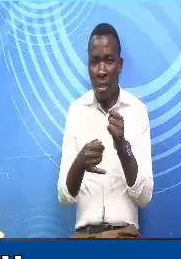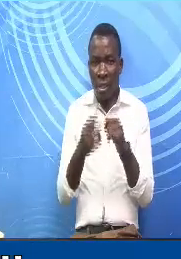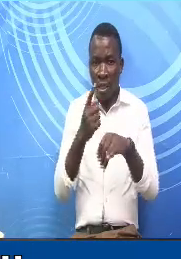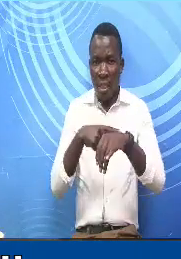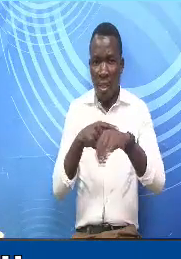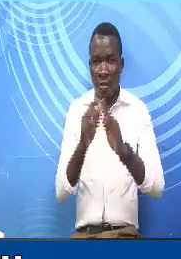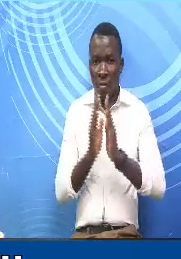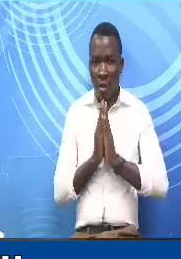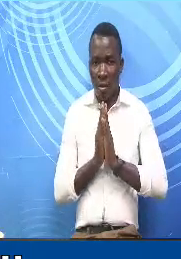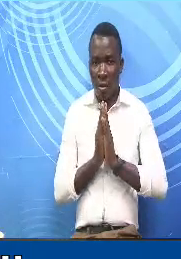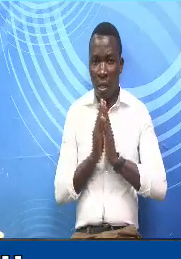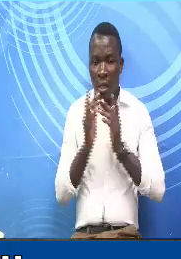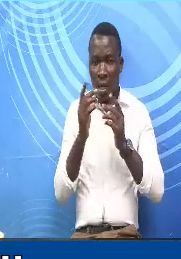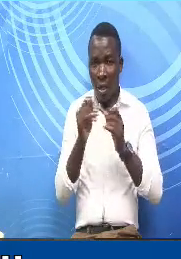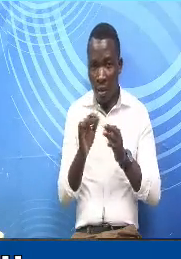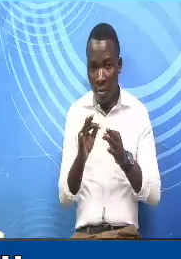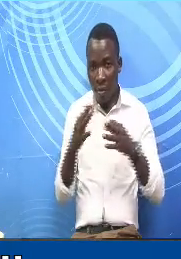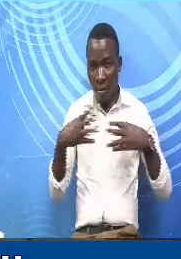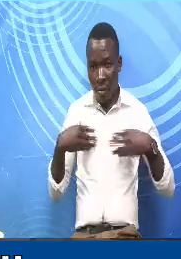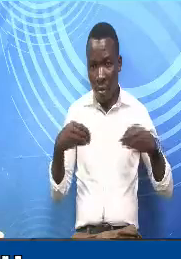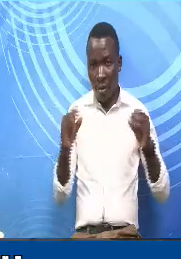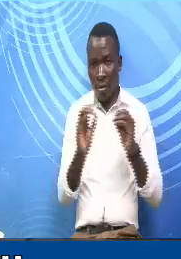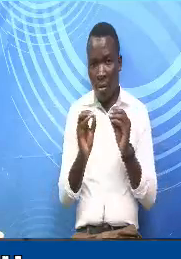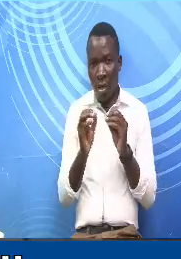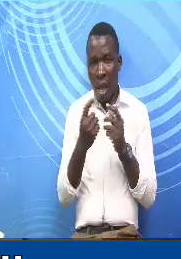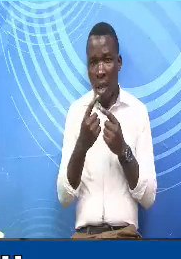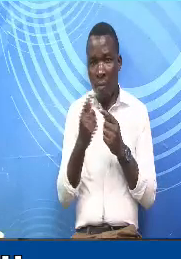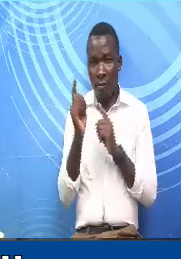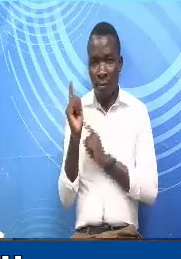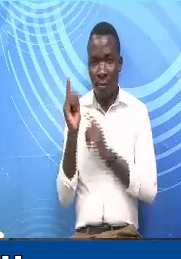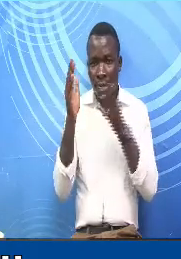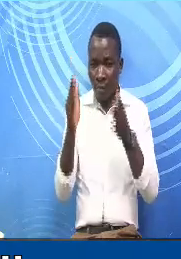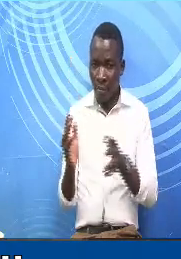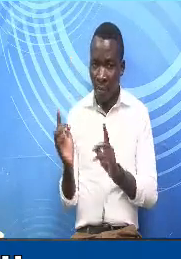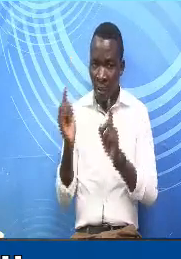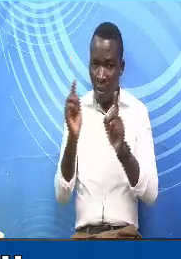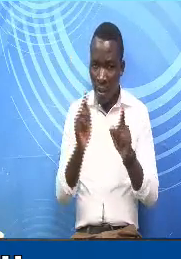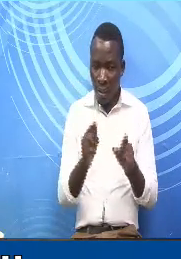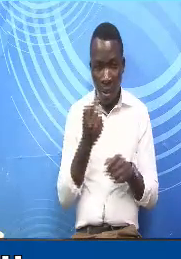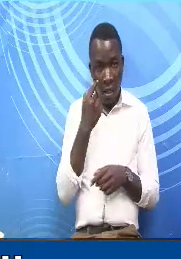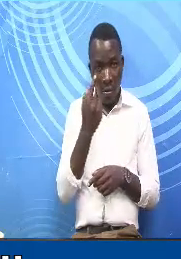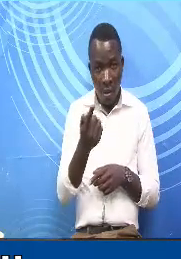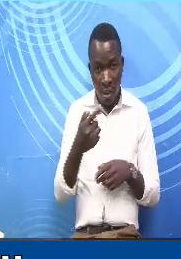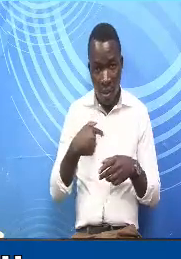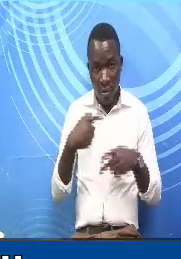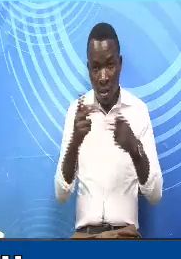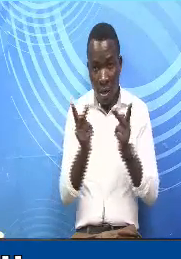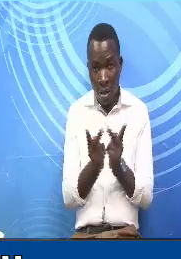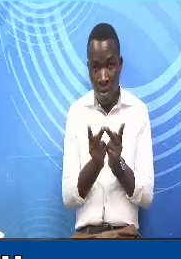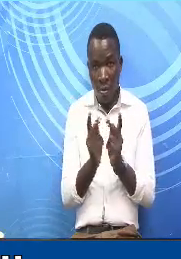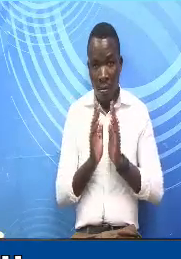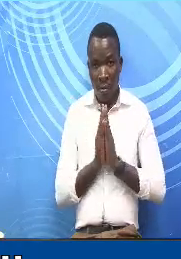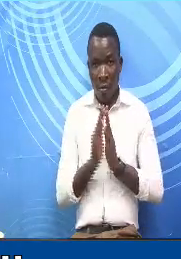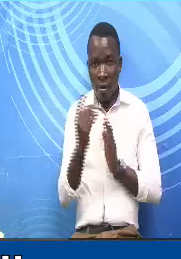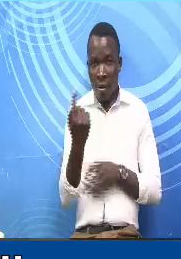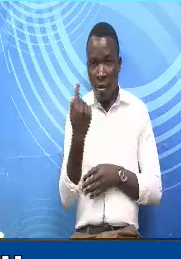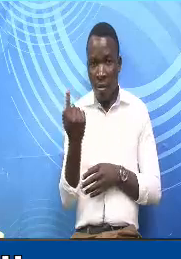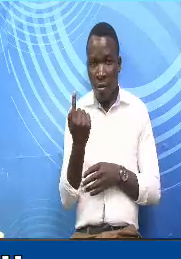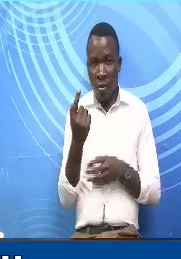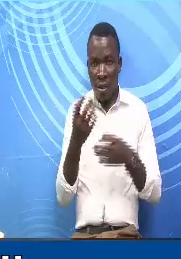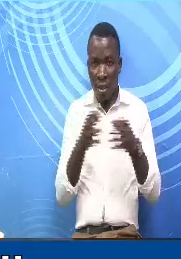nubwo bitari byemewe umudaso yaraje ansanga n'undi gusenga njyenyine arangije